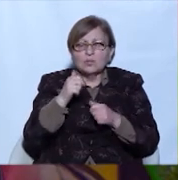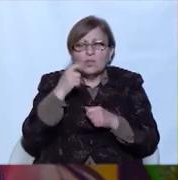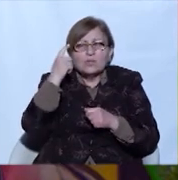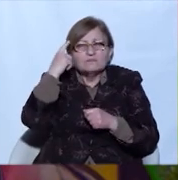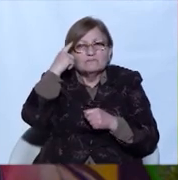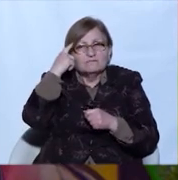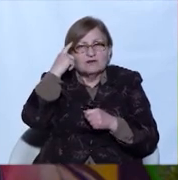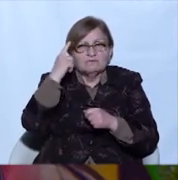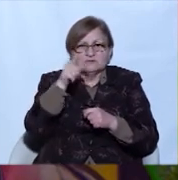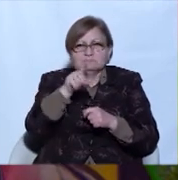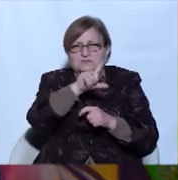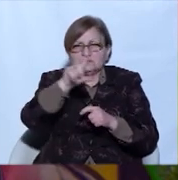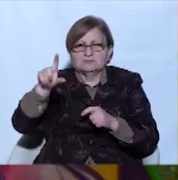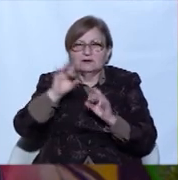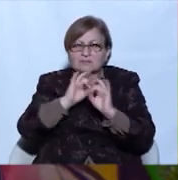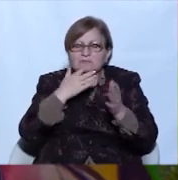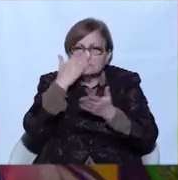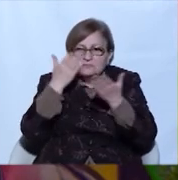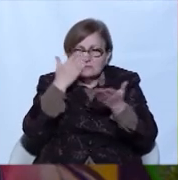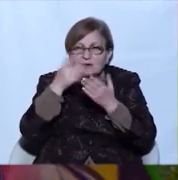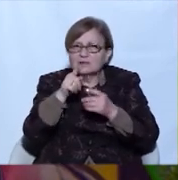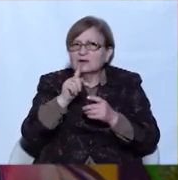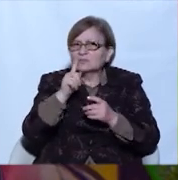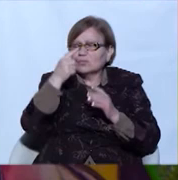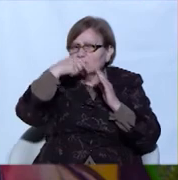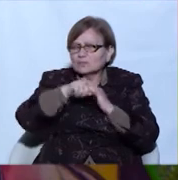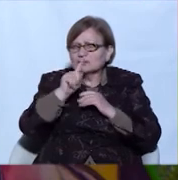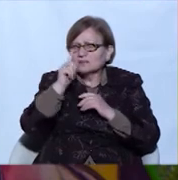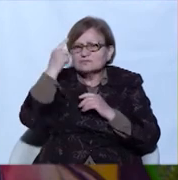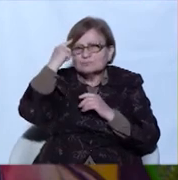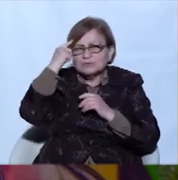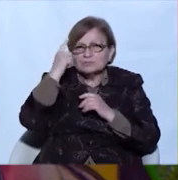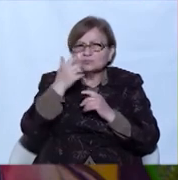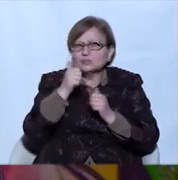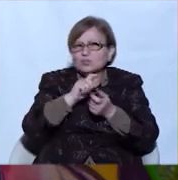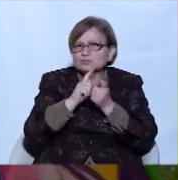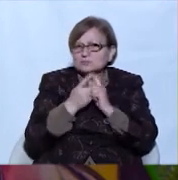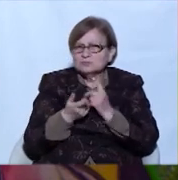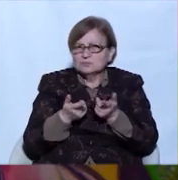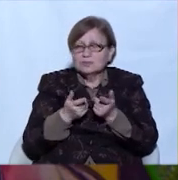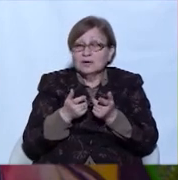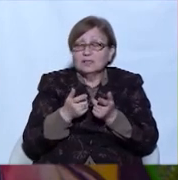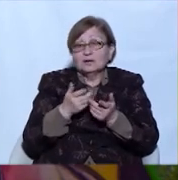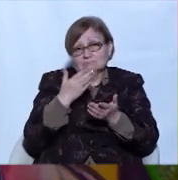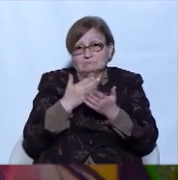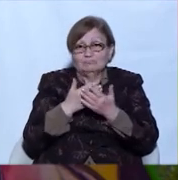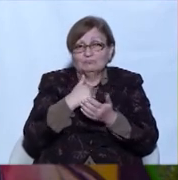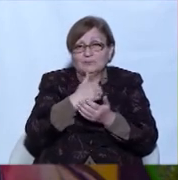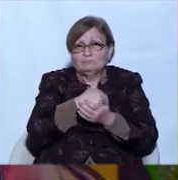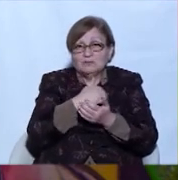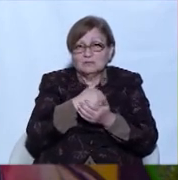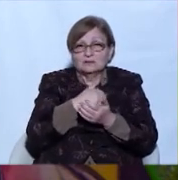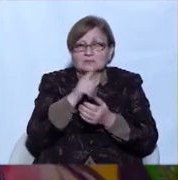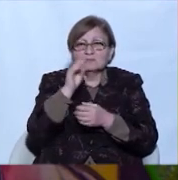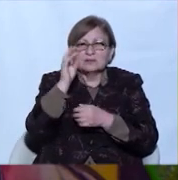ჩვენ ეს ტექსტი, როგორ შეიძლება ინტერპრეტაცია გაუკეთოთ ჩვენ ამ ტექსტს. რა კიღა ეს ასეა, მე მინდა რომ